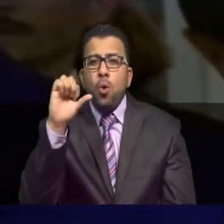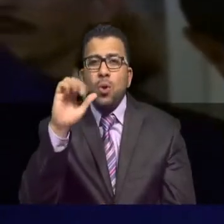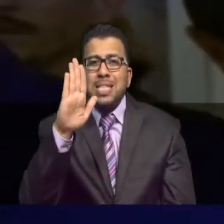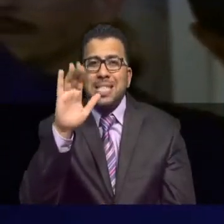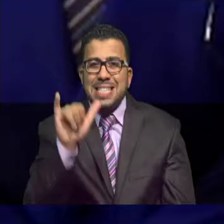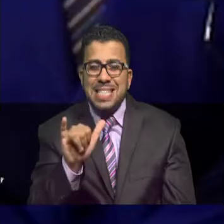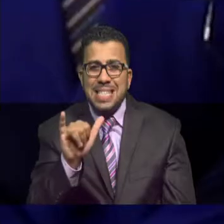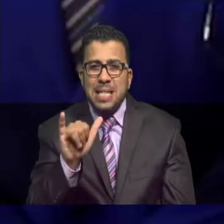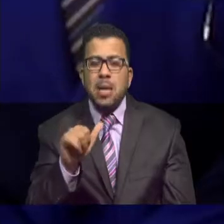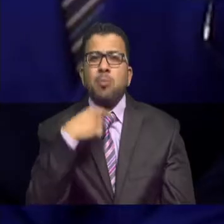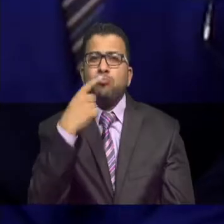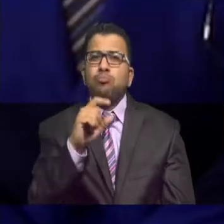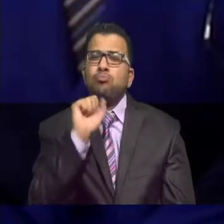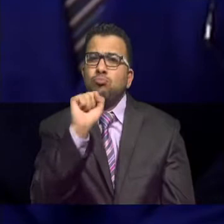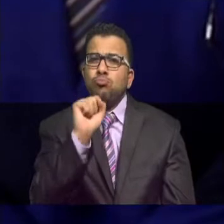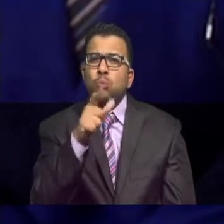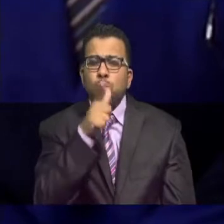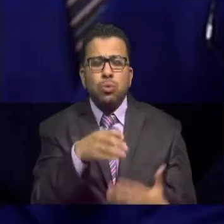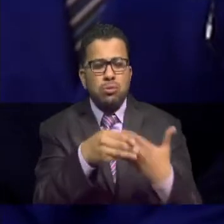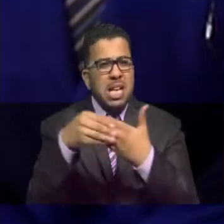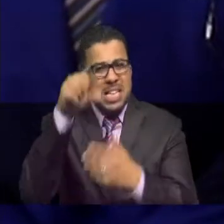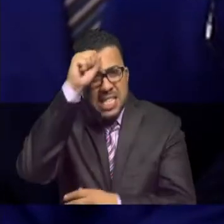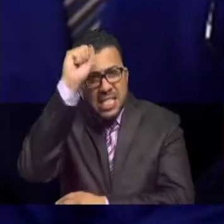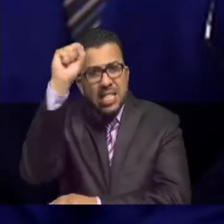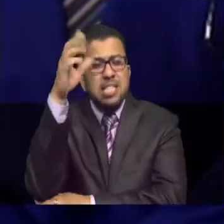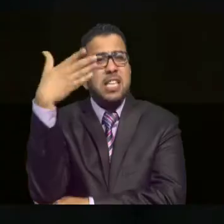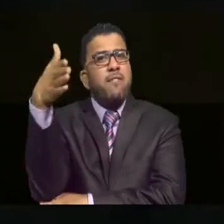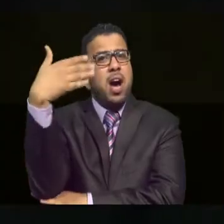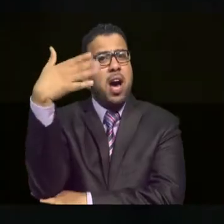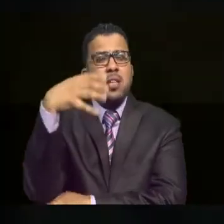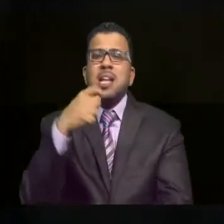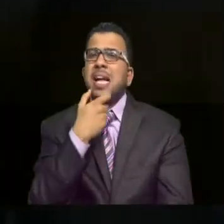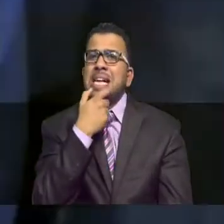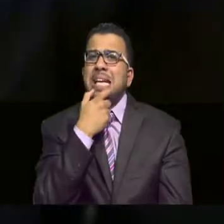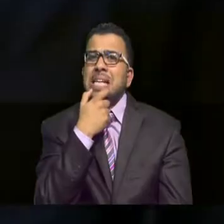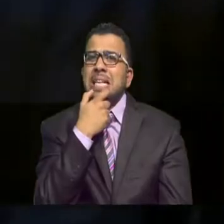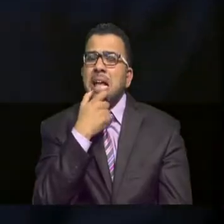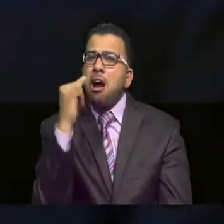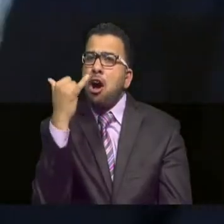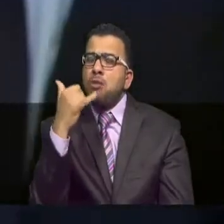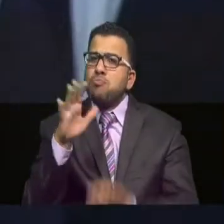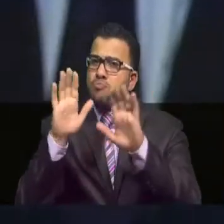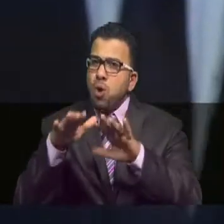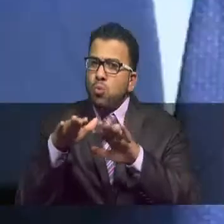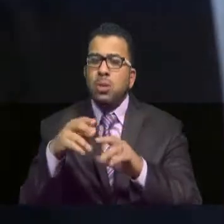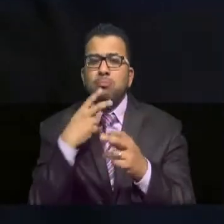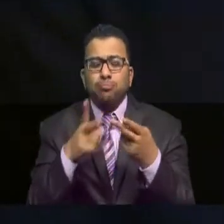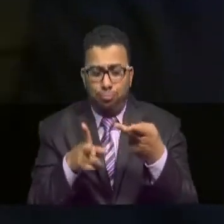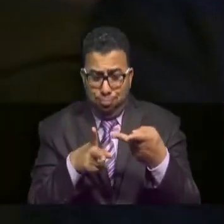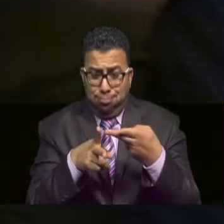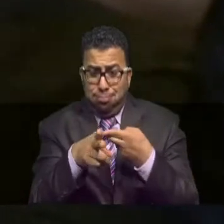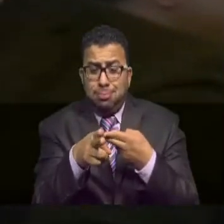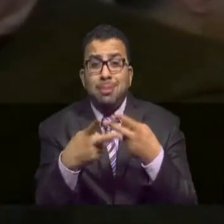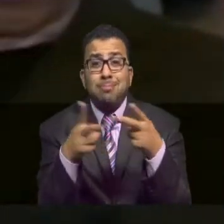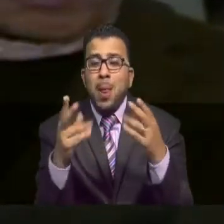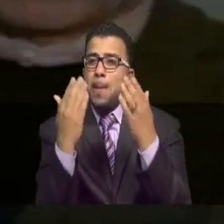لاسايه، فضلاً عن لفيف من السفراء العرب والأجانب كانوا في مقدمة الحضور لافتتاح